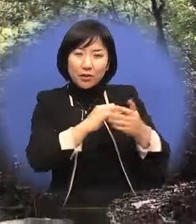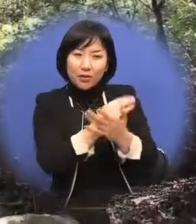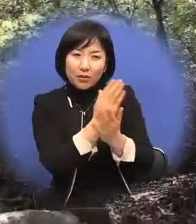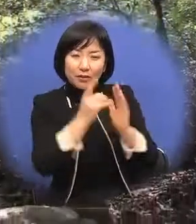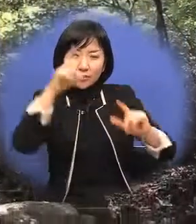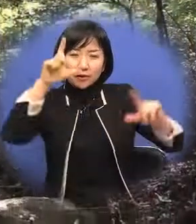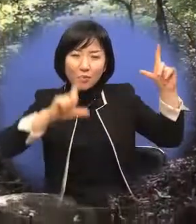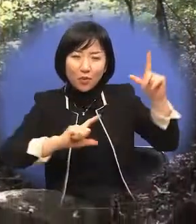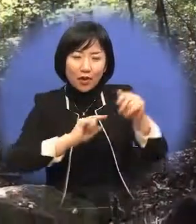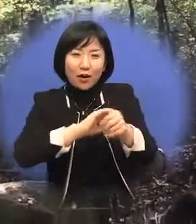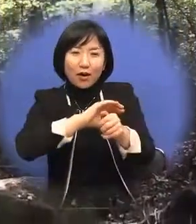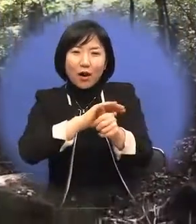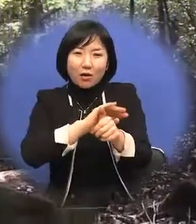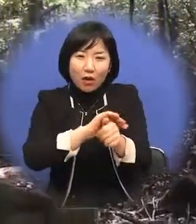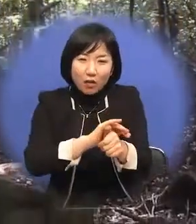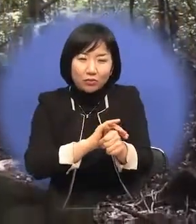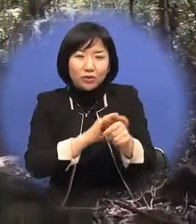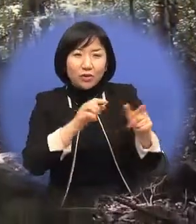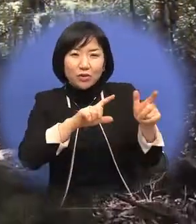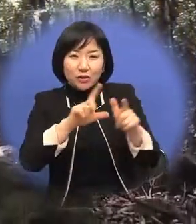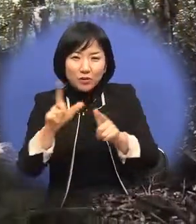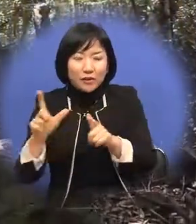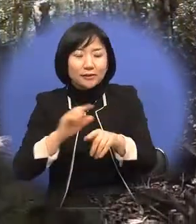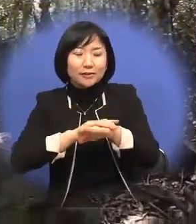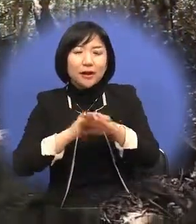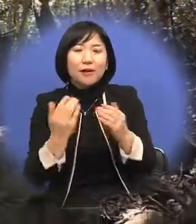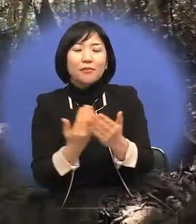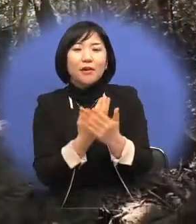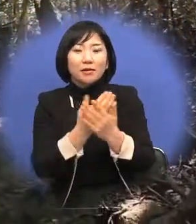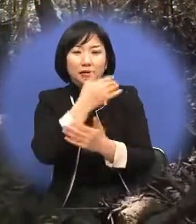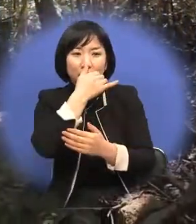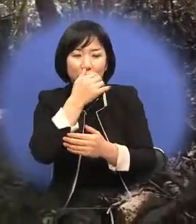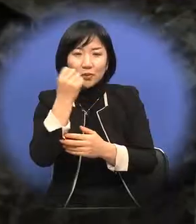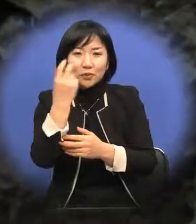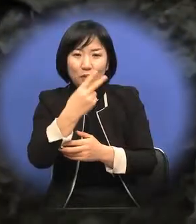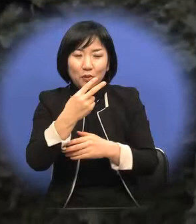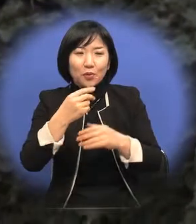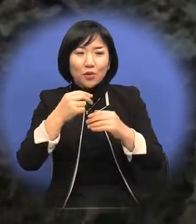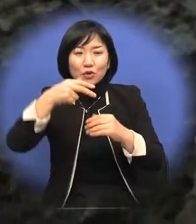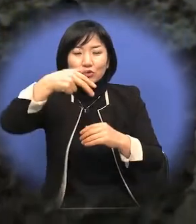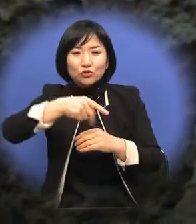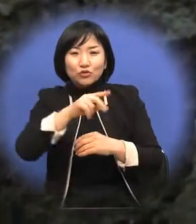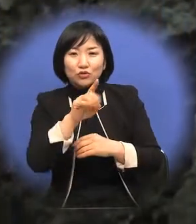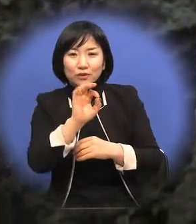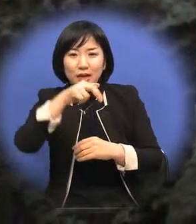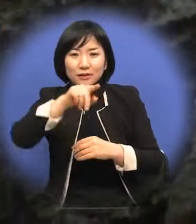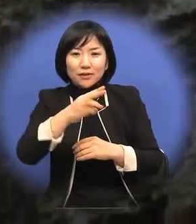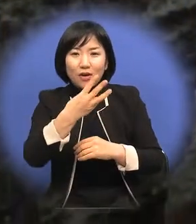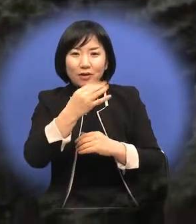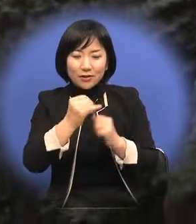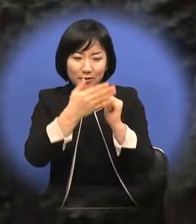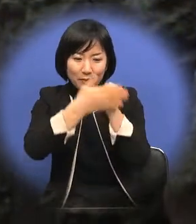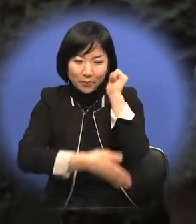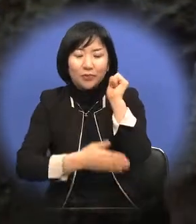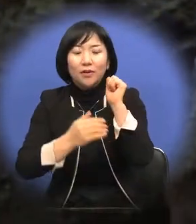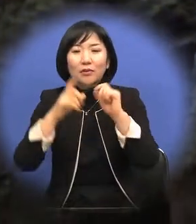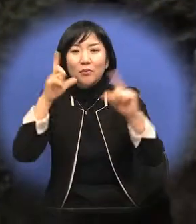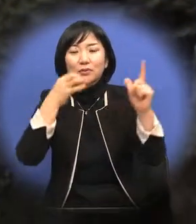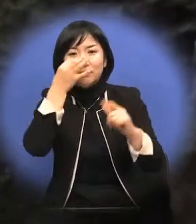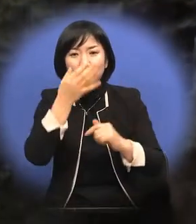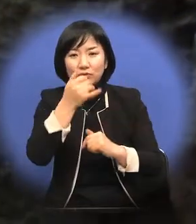육각형 모양의 거북 등 전리들이 발달되어 있고 단면상에서 주상절리 형태를 보입니다.